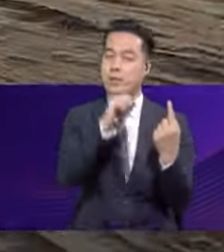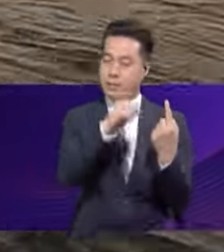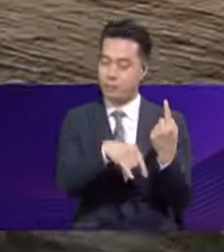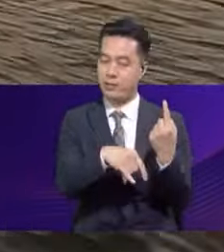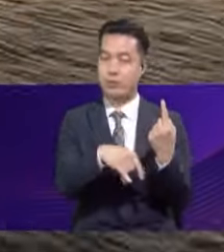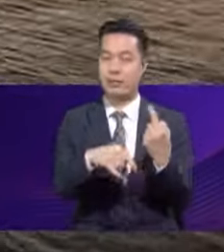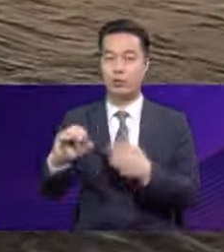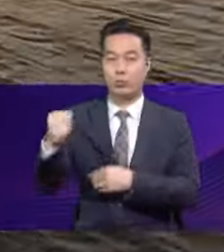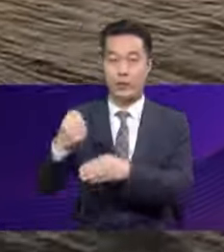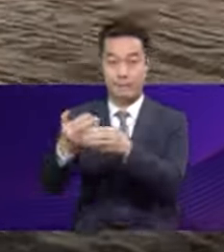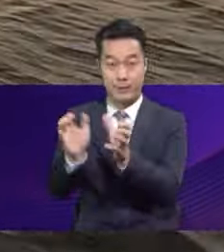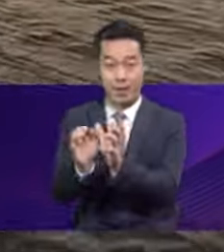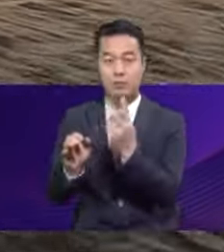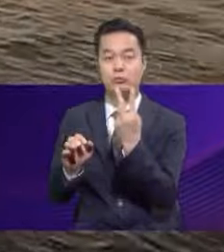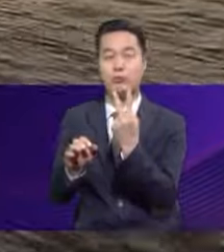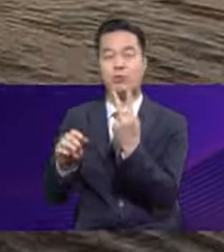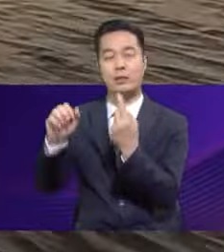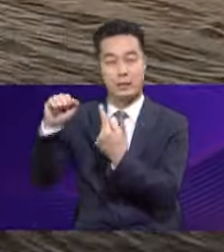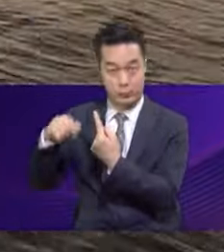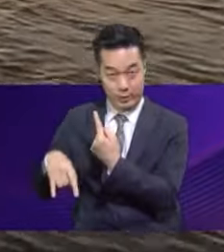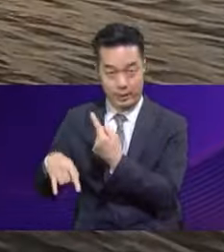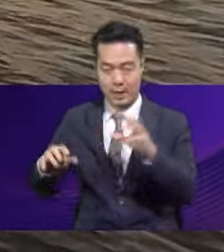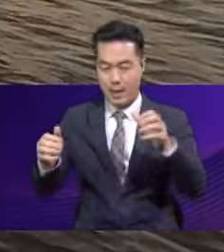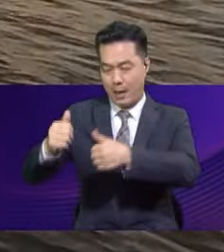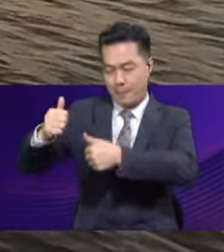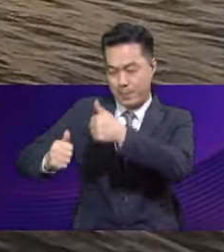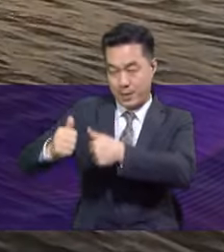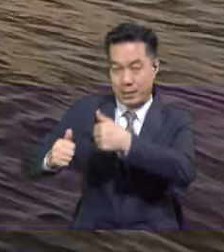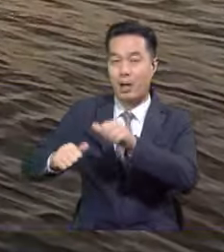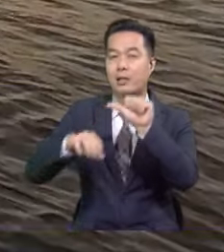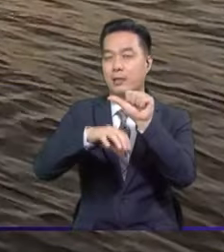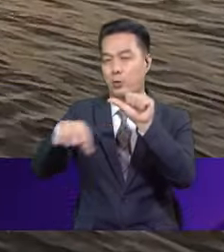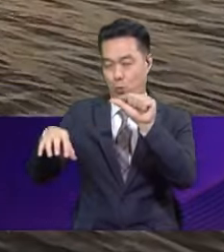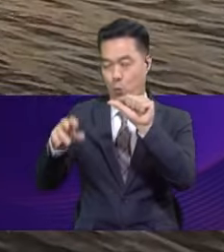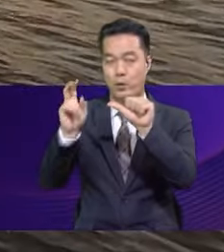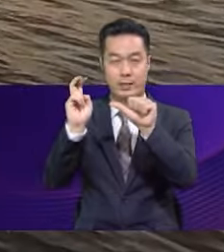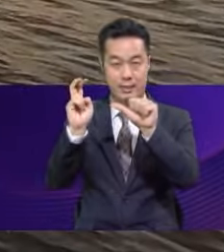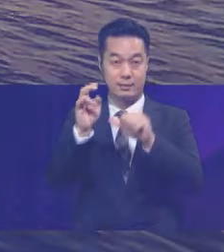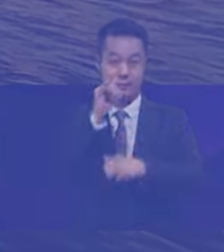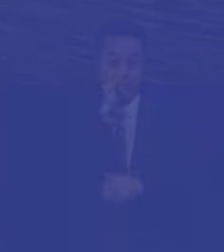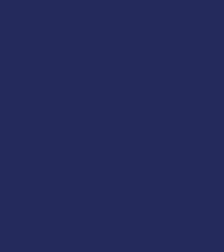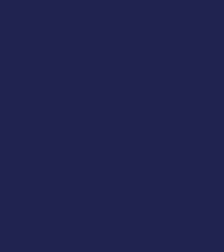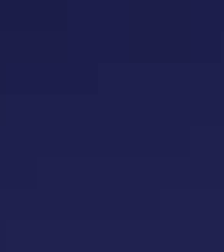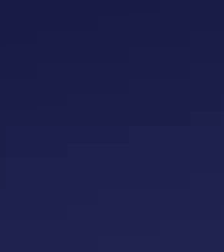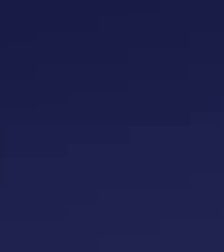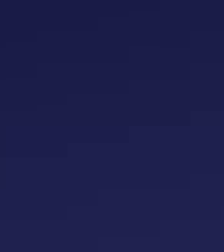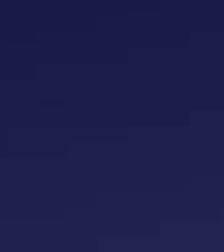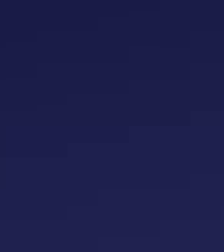1위고요. 국민의힘은 2곳에서 예측 1위. 경합 지역은 5곳으로 예측되고 있습니다.